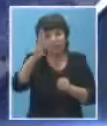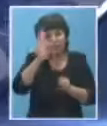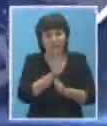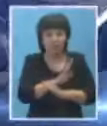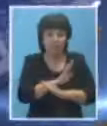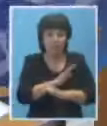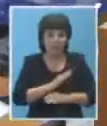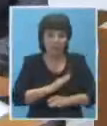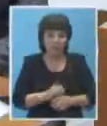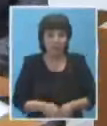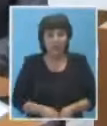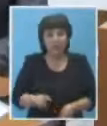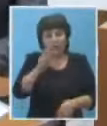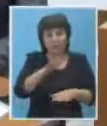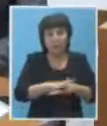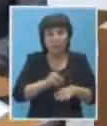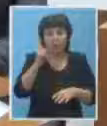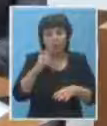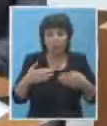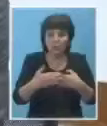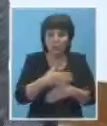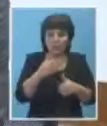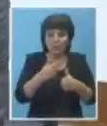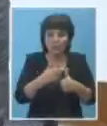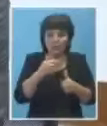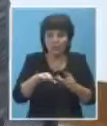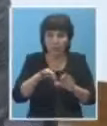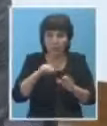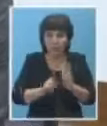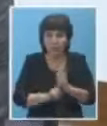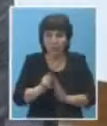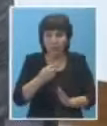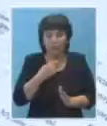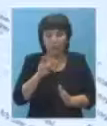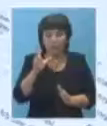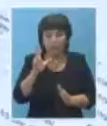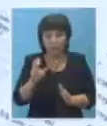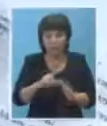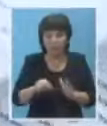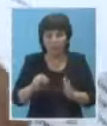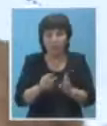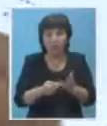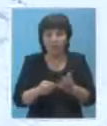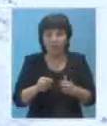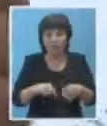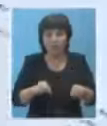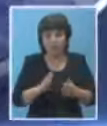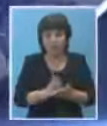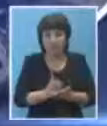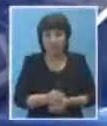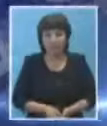тапты. Еліміздің 100 жаңа есімін анықтау басталды. Дауыс беруге қатысатын 300 үміткердің ішінде жерлестеріміз де аз